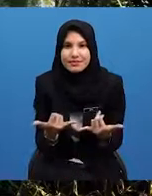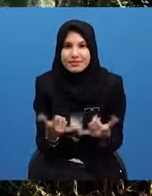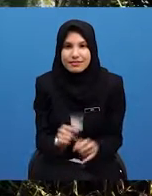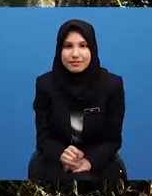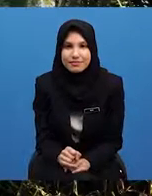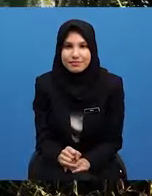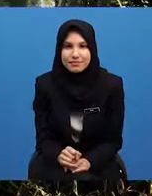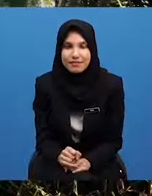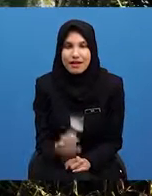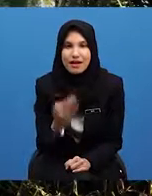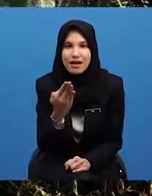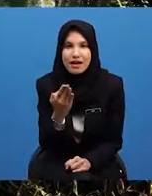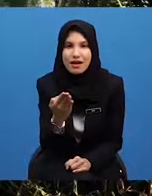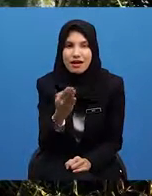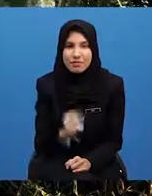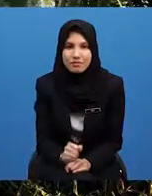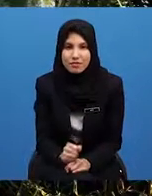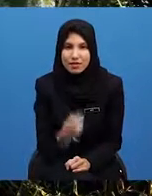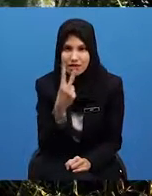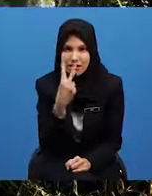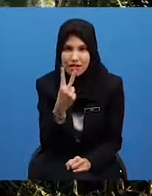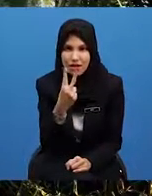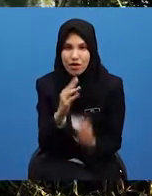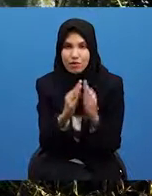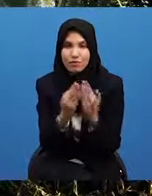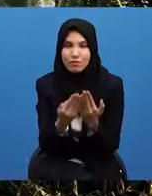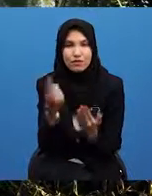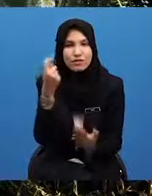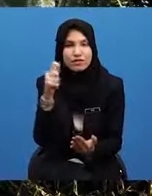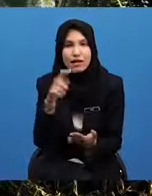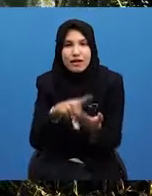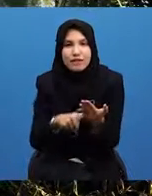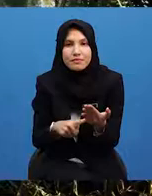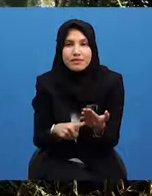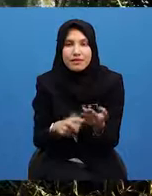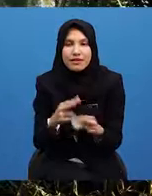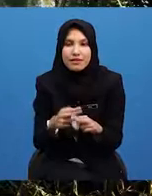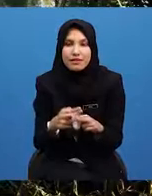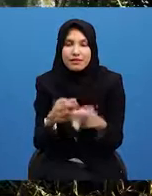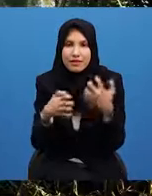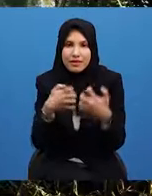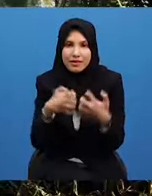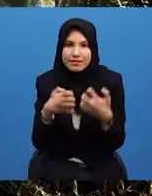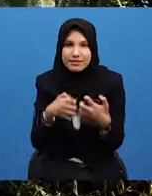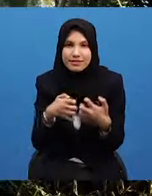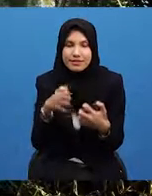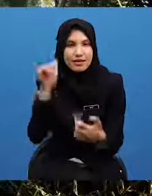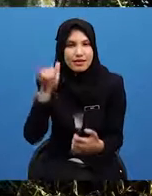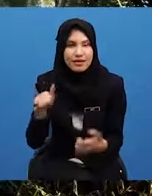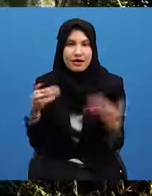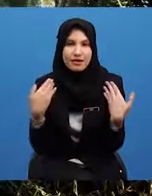Sekarang kamu rujuk pada buku teks. Apakah nama mesin yang